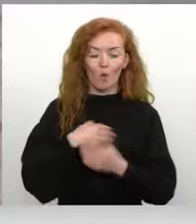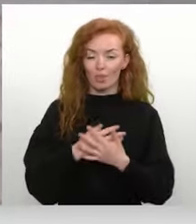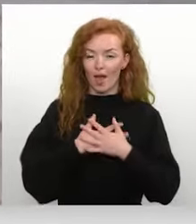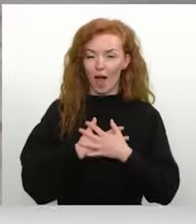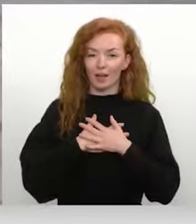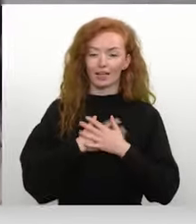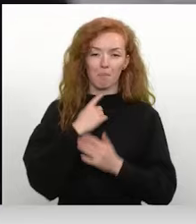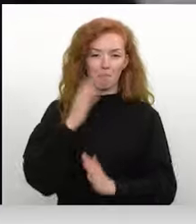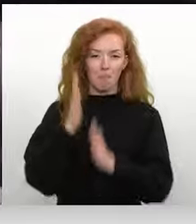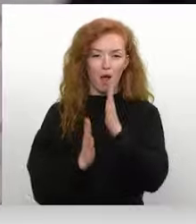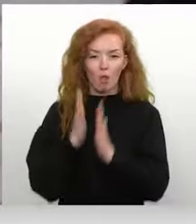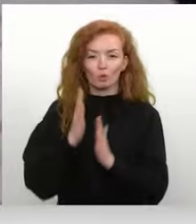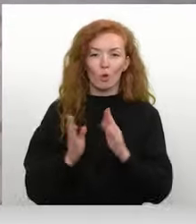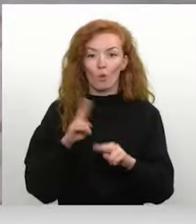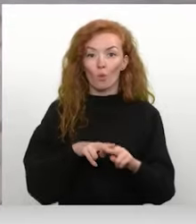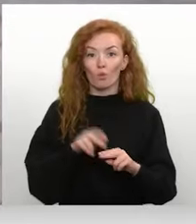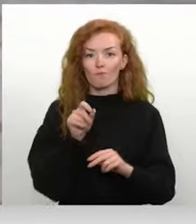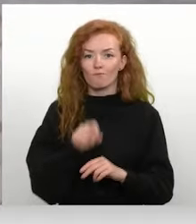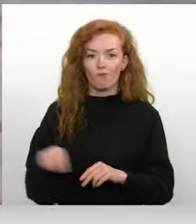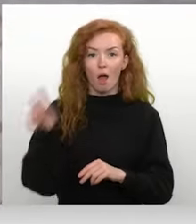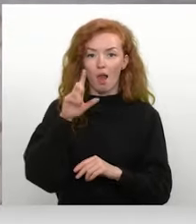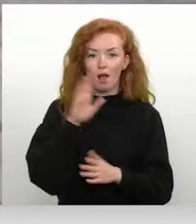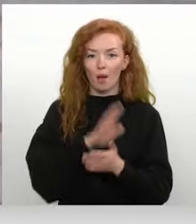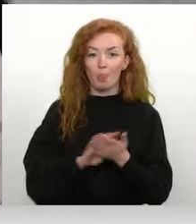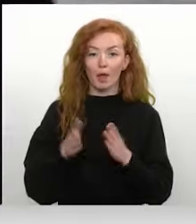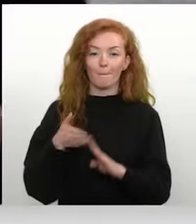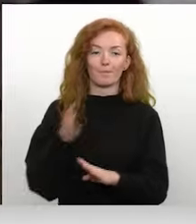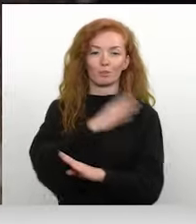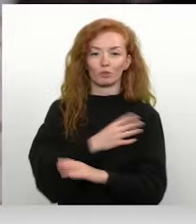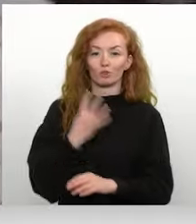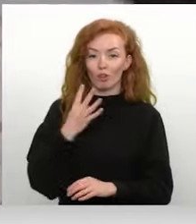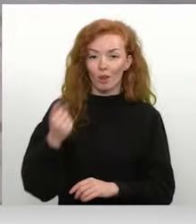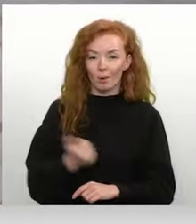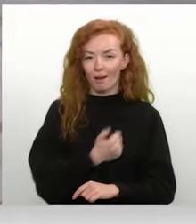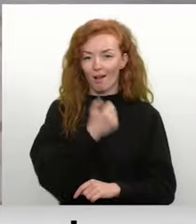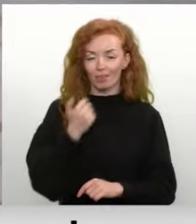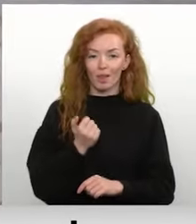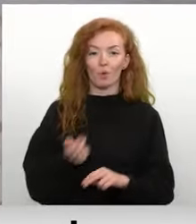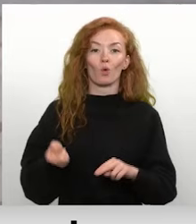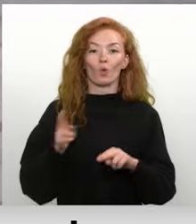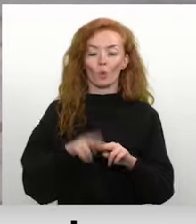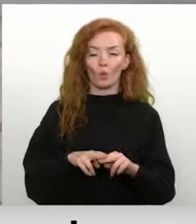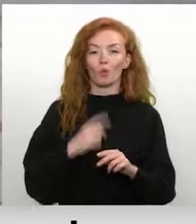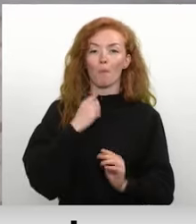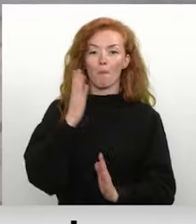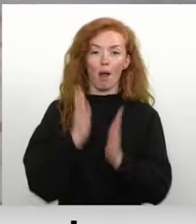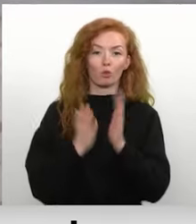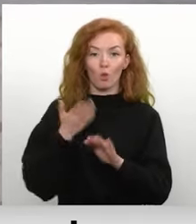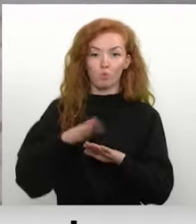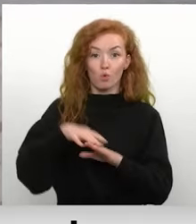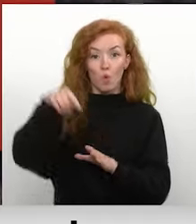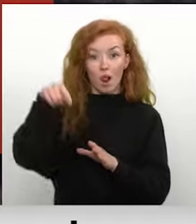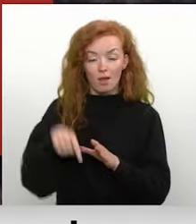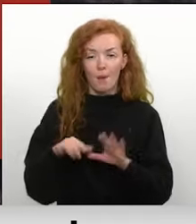aktīvi balso, un vairāk nekā tas bija pirms 4 gadiem. Turklāt balso ne tikai poļi pašā Polijā,